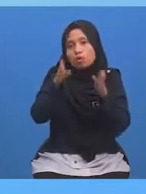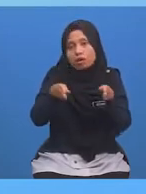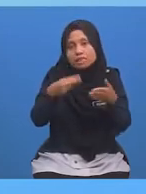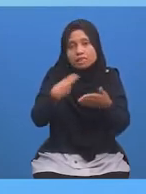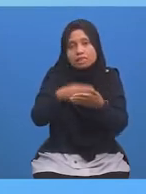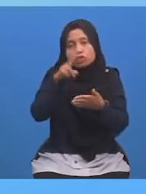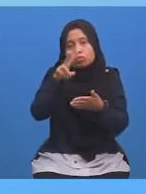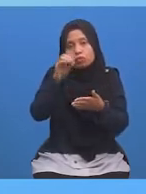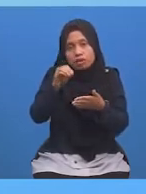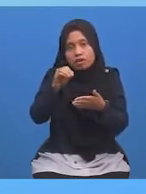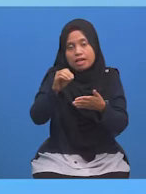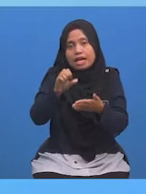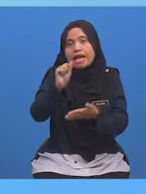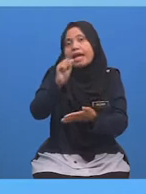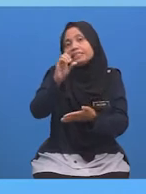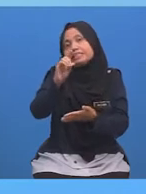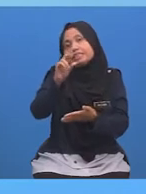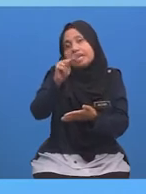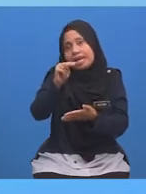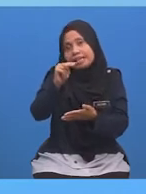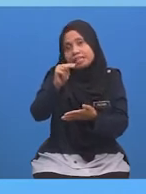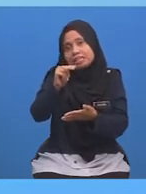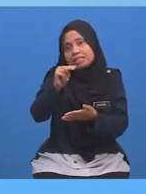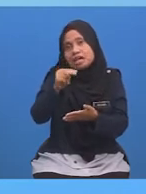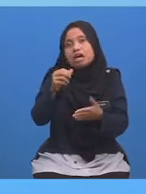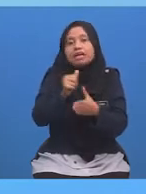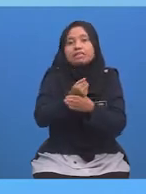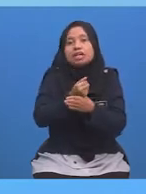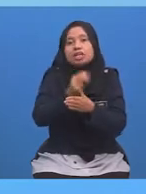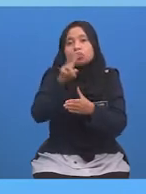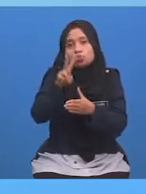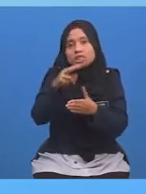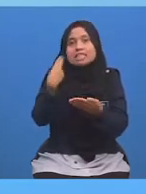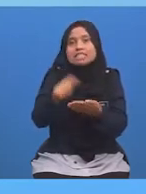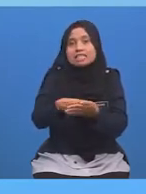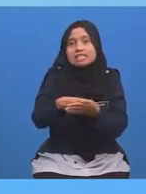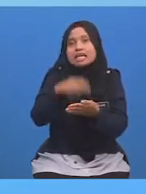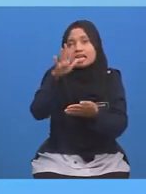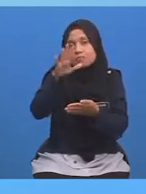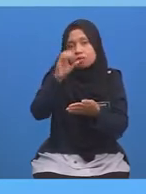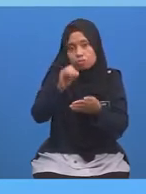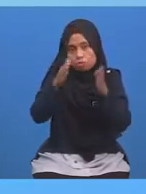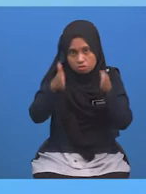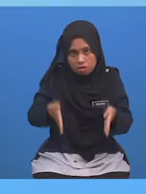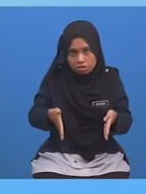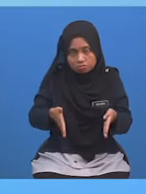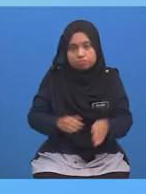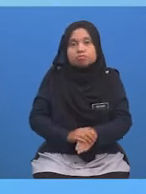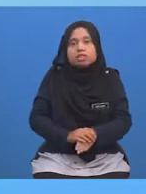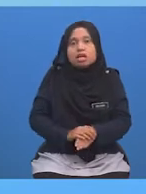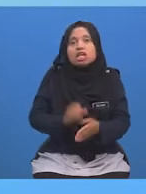orang, syarikat sendirian berhad dimiliki oleh antara 2 hingga 50